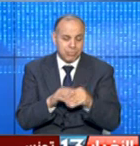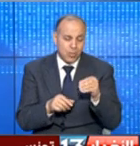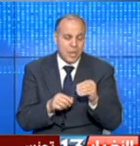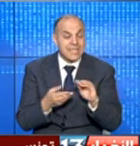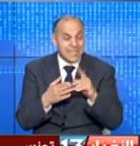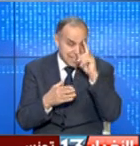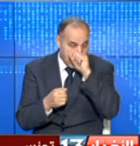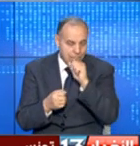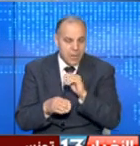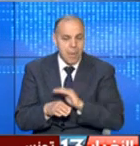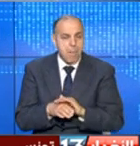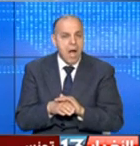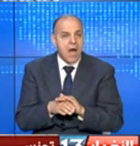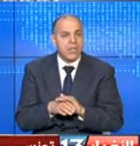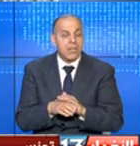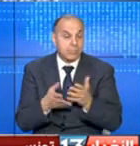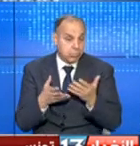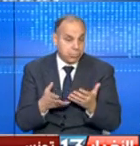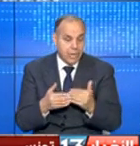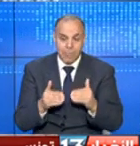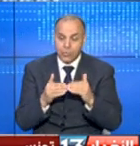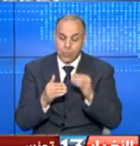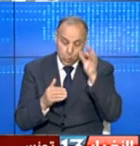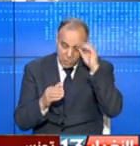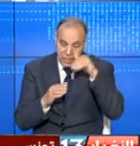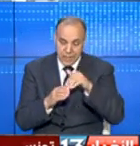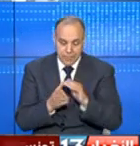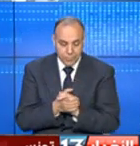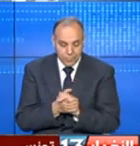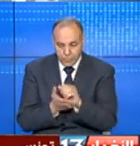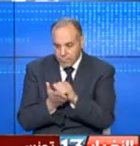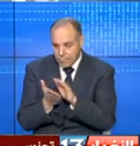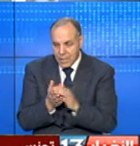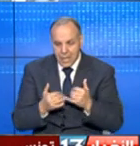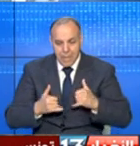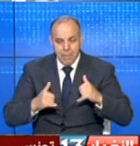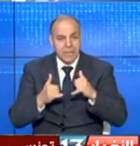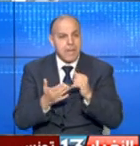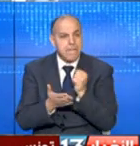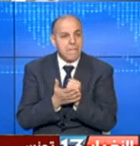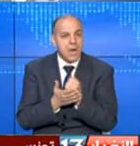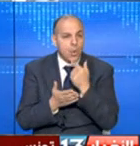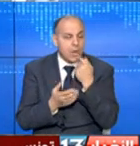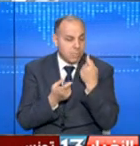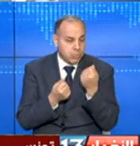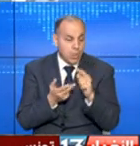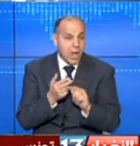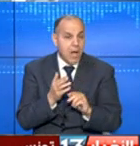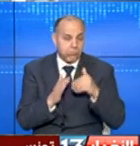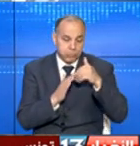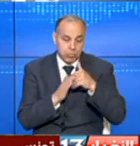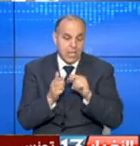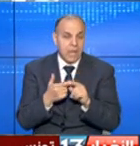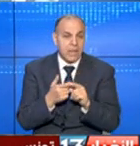بالعلاقه مع المناخ السائد على المستوى الداخلي وسجل المجلس بخصوص تطور الاسعار التراجع الملحوظ